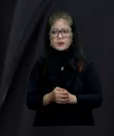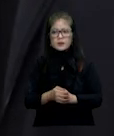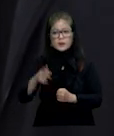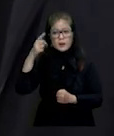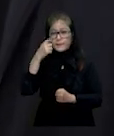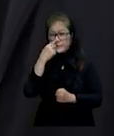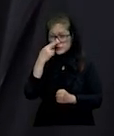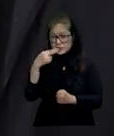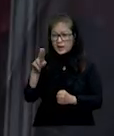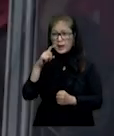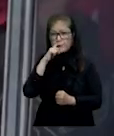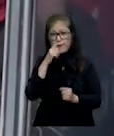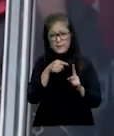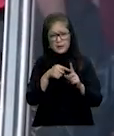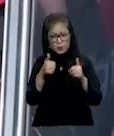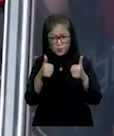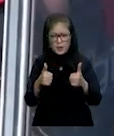bisa memperjuangkan kita.